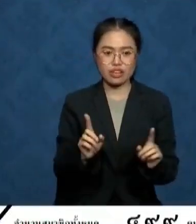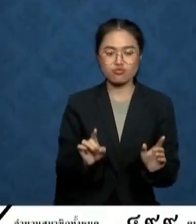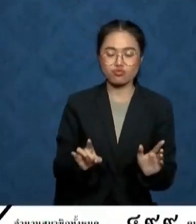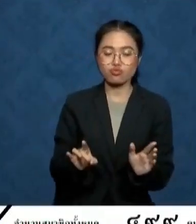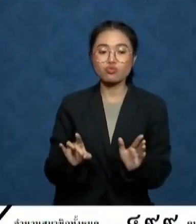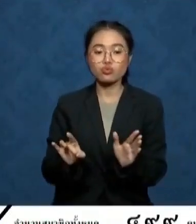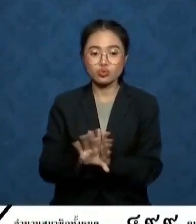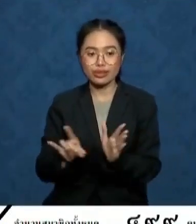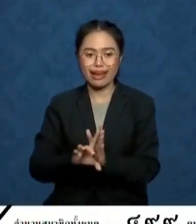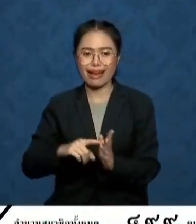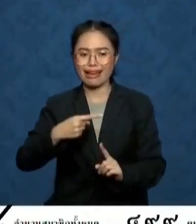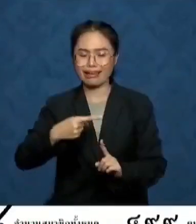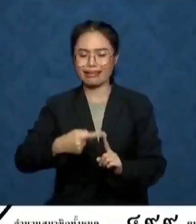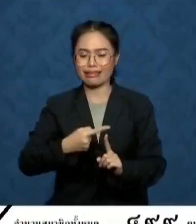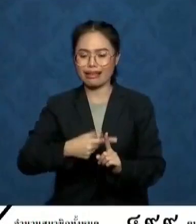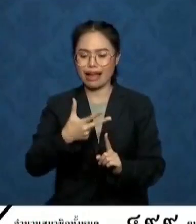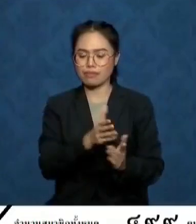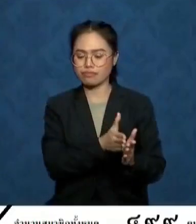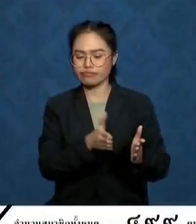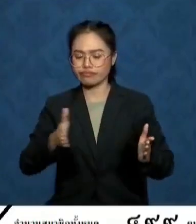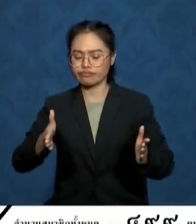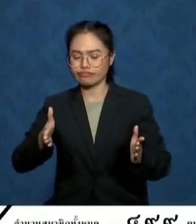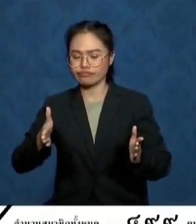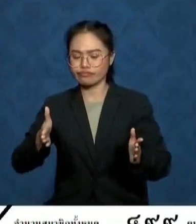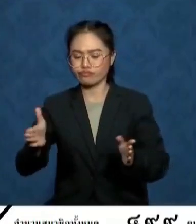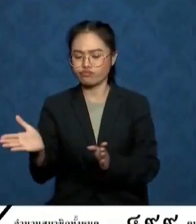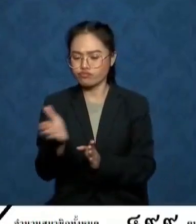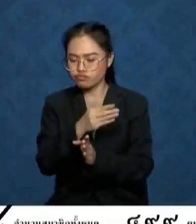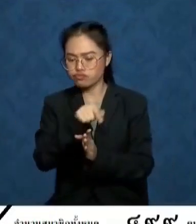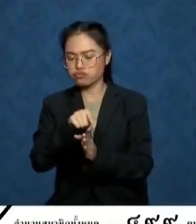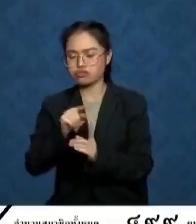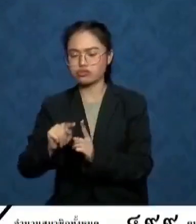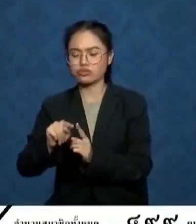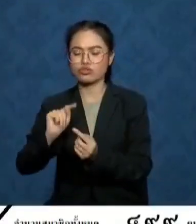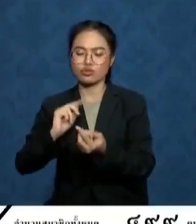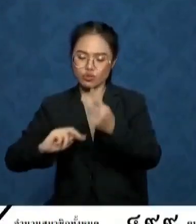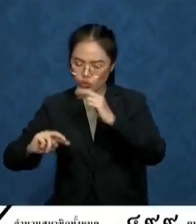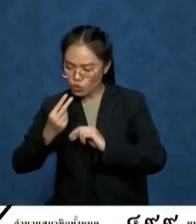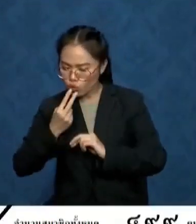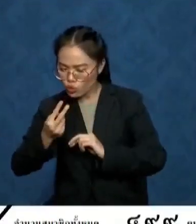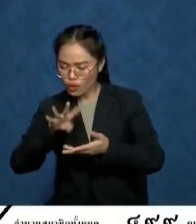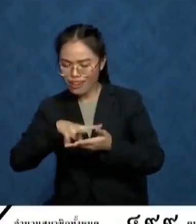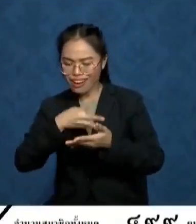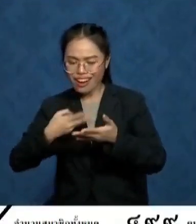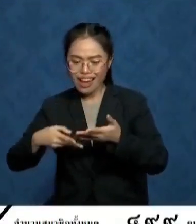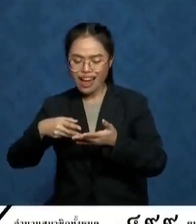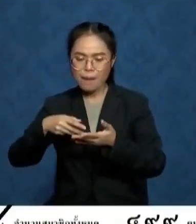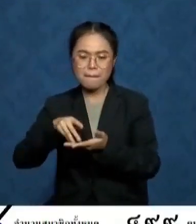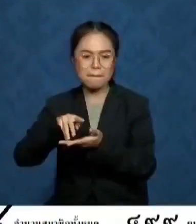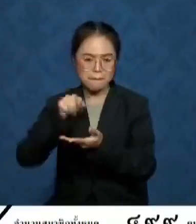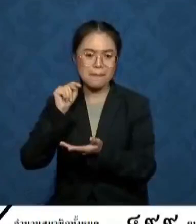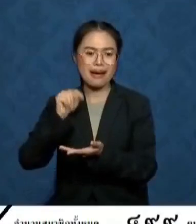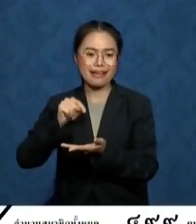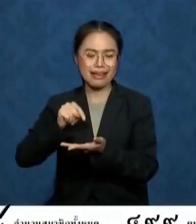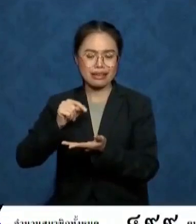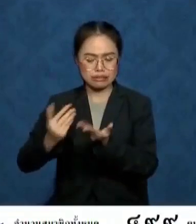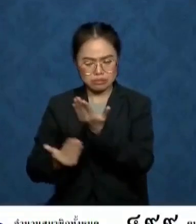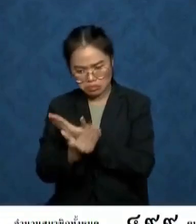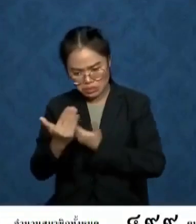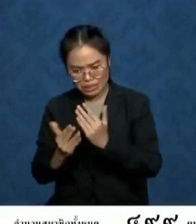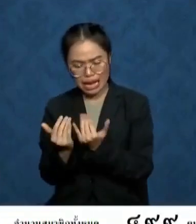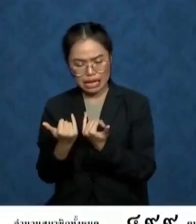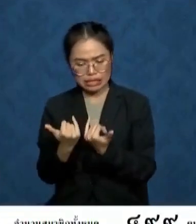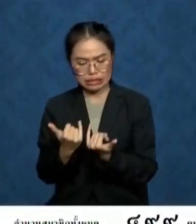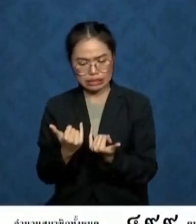ผ่านไปเราดูร่างพรบงบประมาณฉบับนี้ที่เรากำลังพิจารณากัน